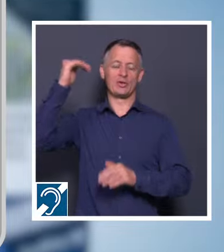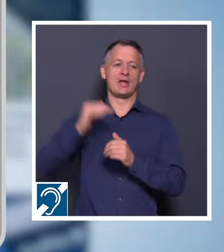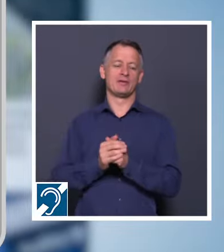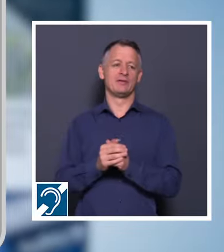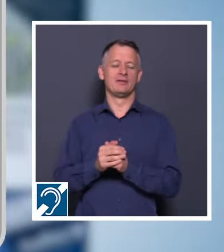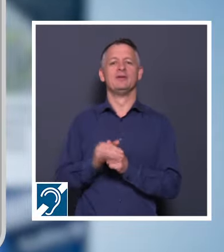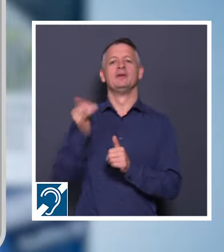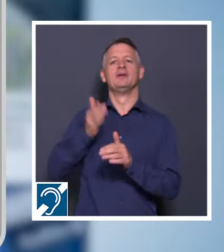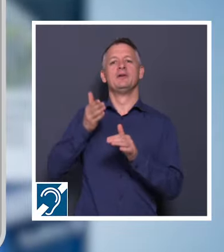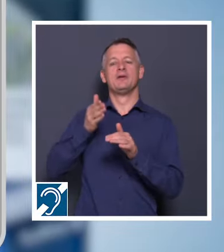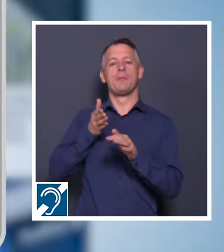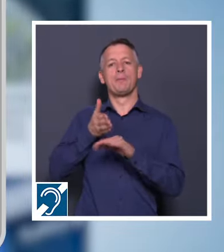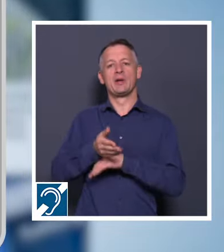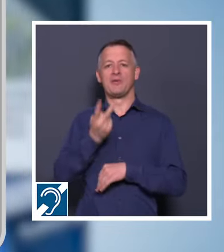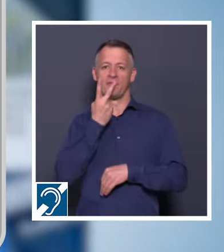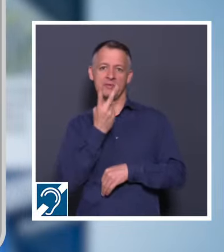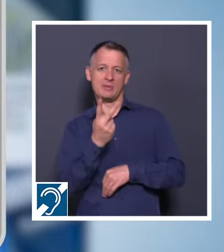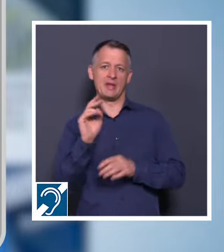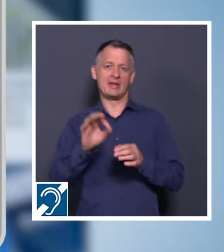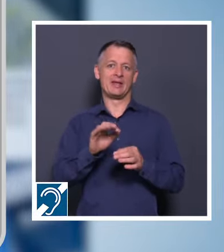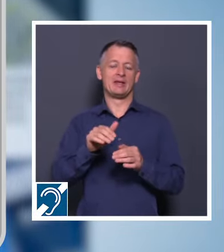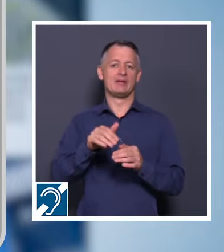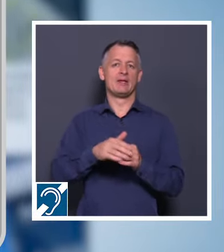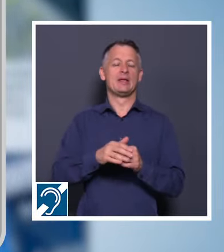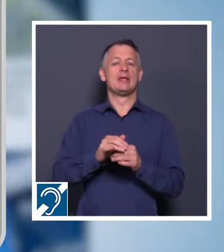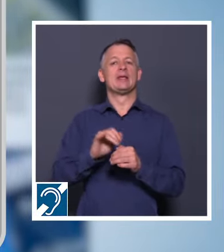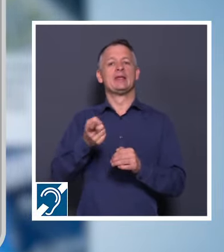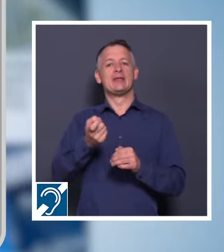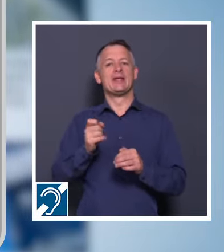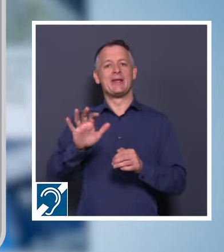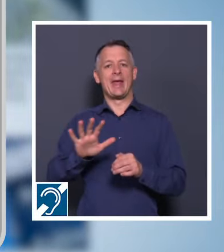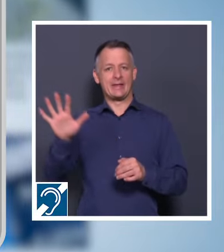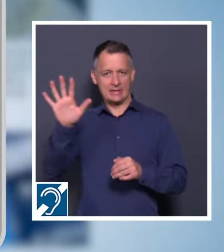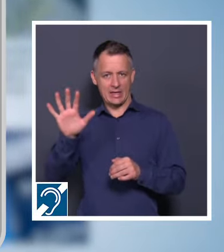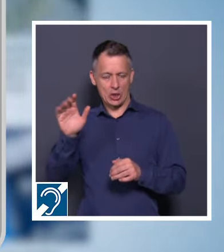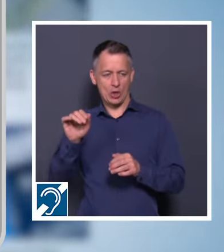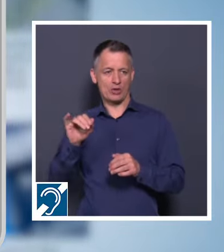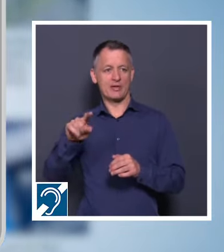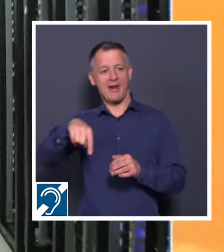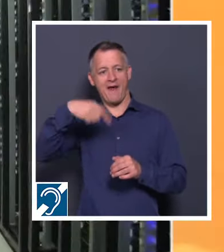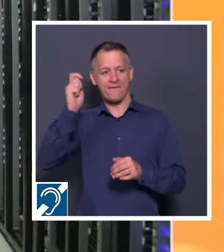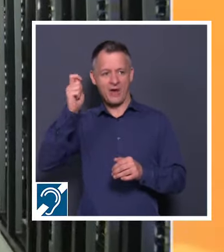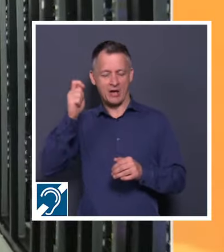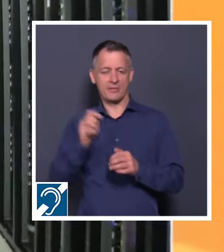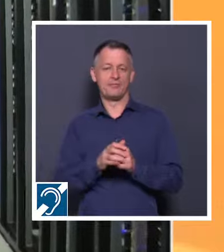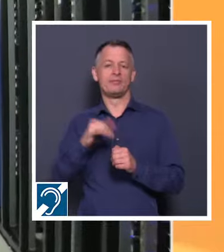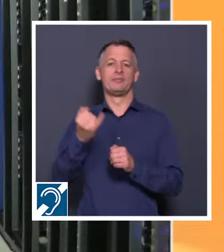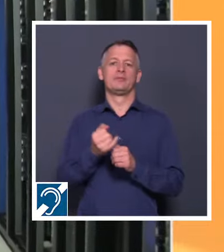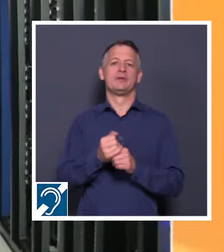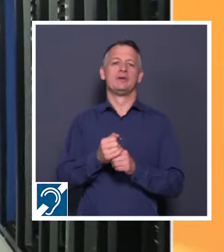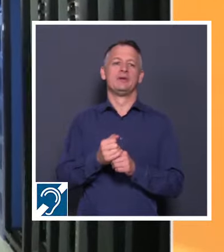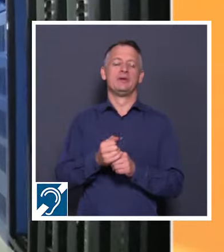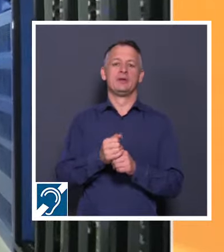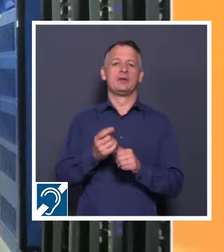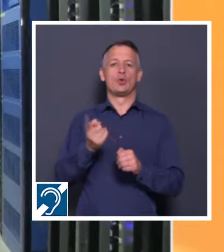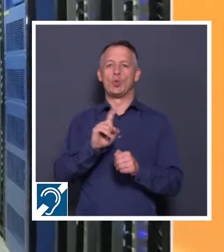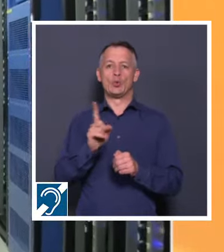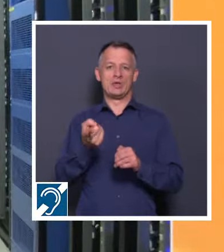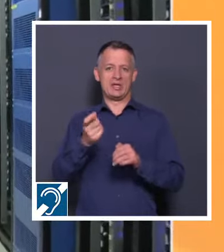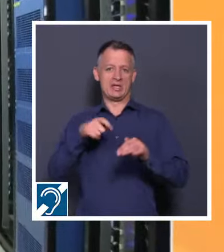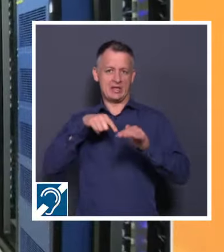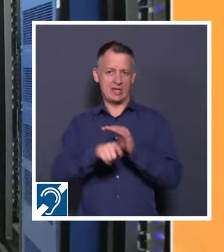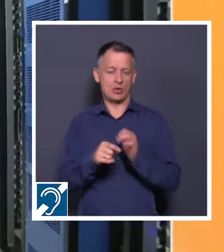prin exterior, nu în interior. E ca atunci când ajungi la 30-40 de ani, dar te comporți ca un adolescent. Cred că